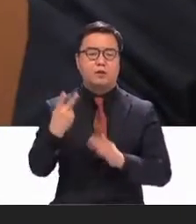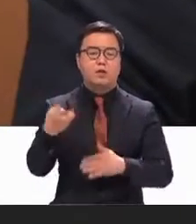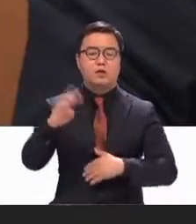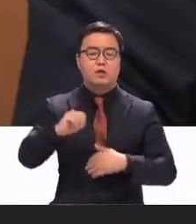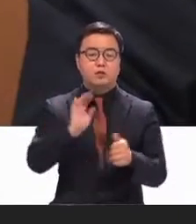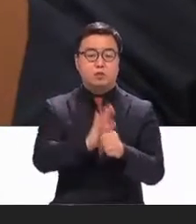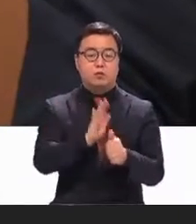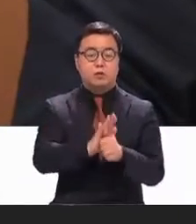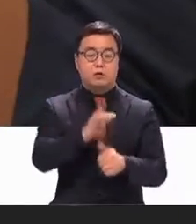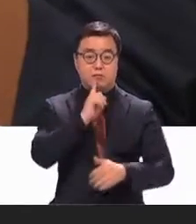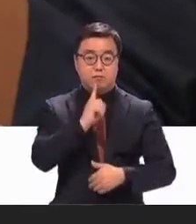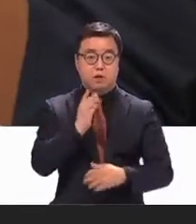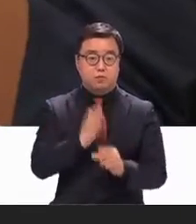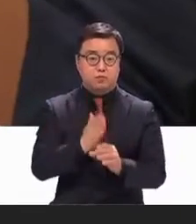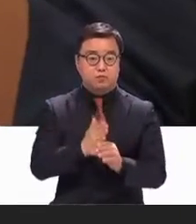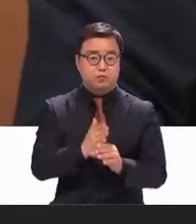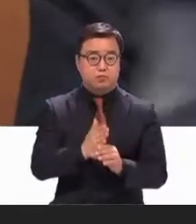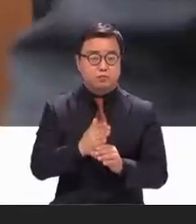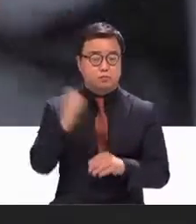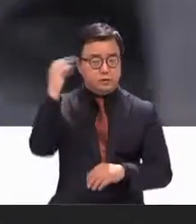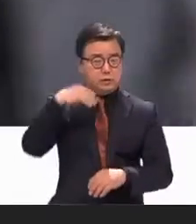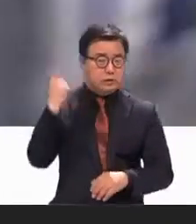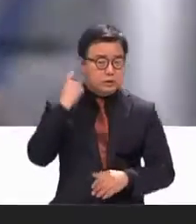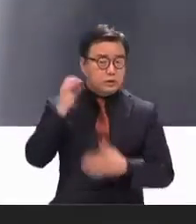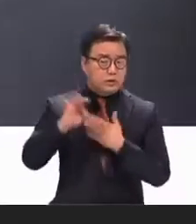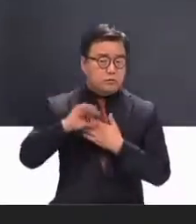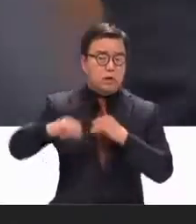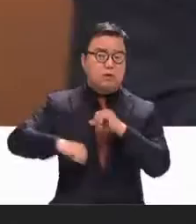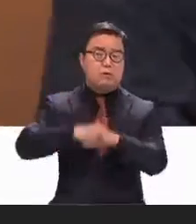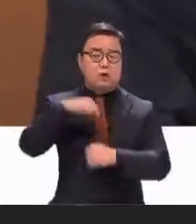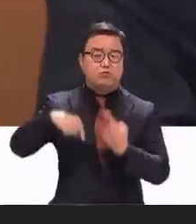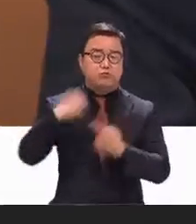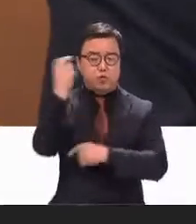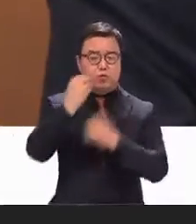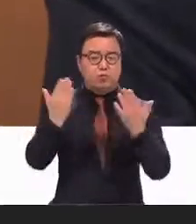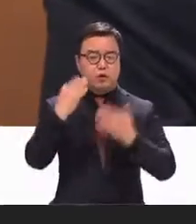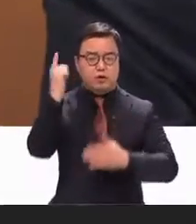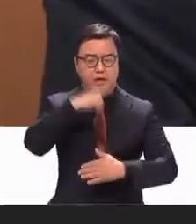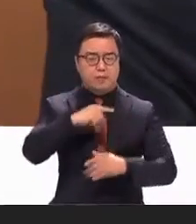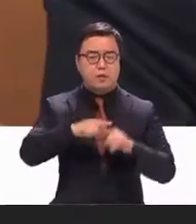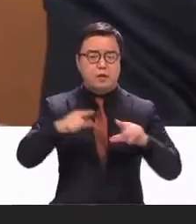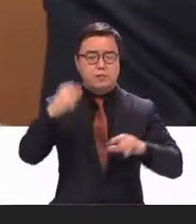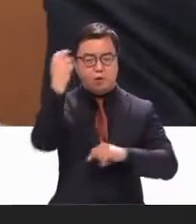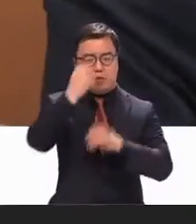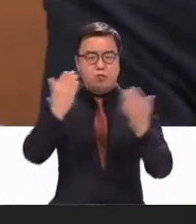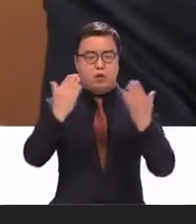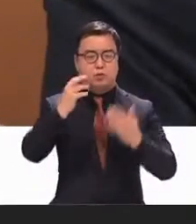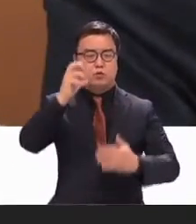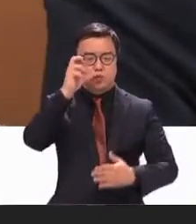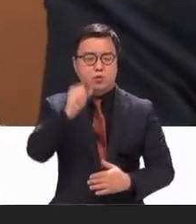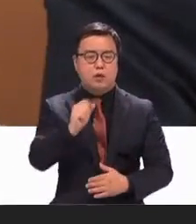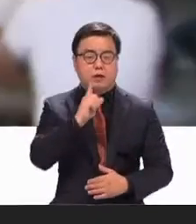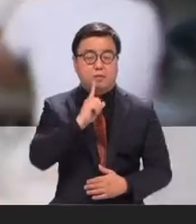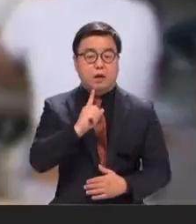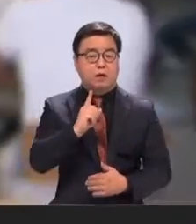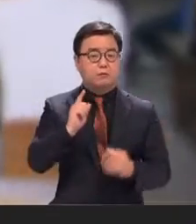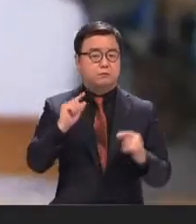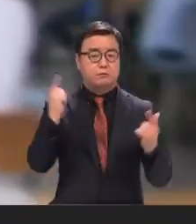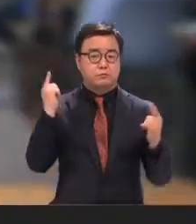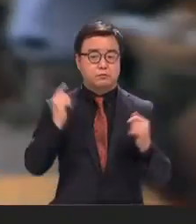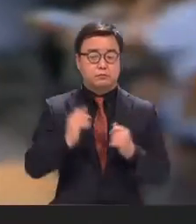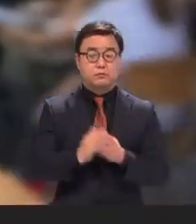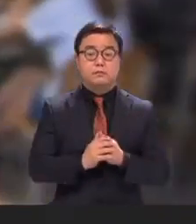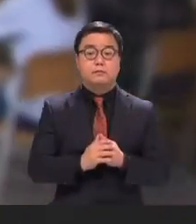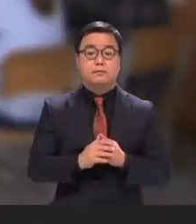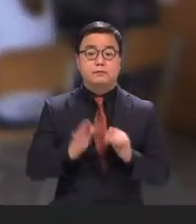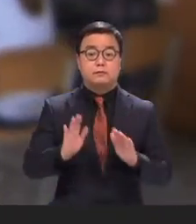있잖아요. 언뜻 들으면 자사고는 나쁘고 일반고는 좋은 학교고 이렇게 돼서는 안 되잖아요.